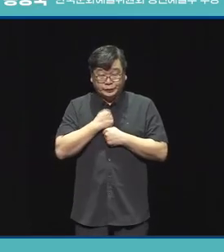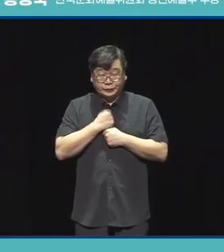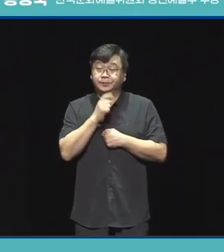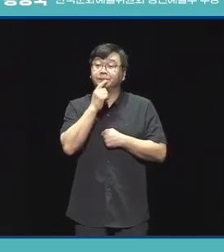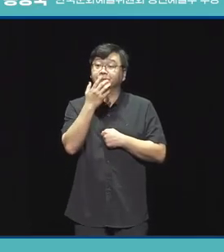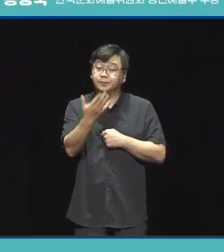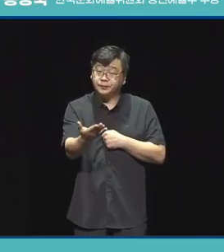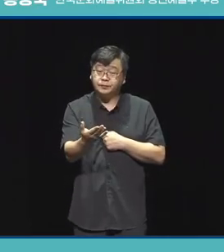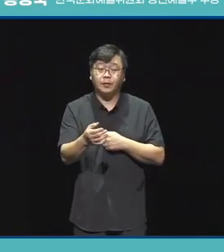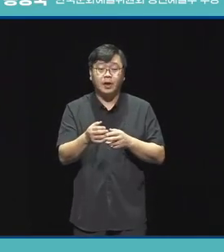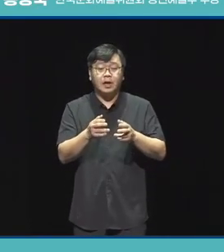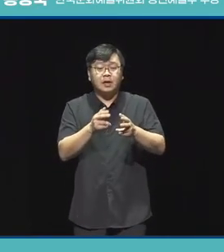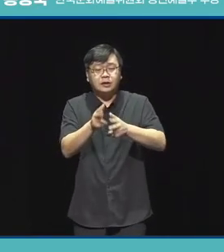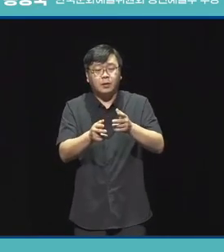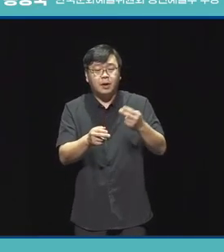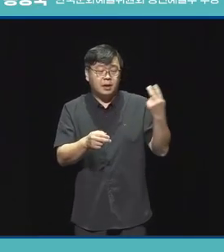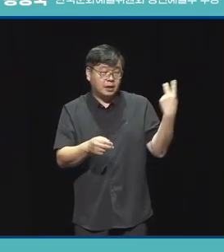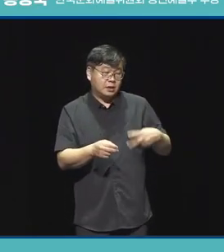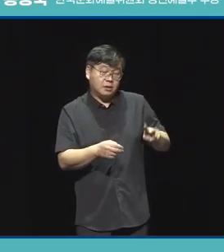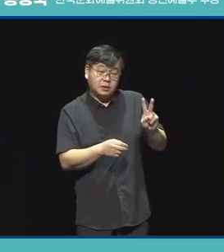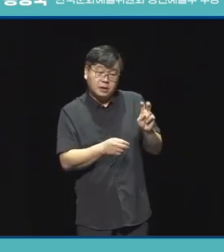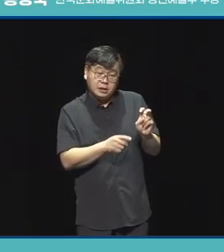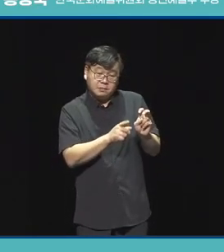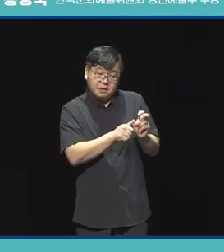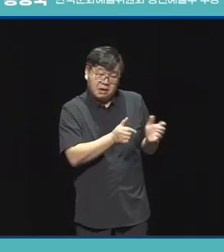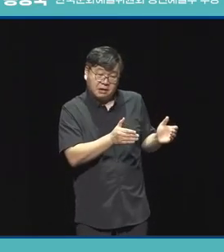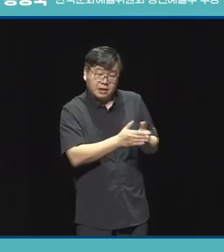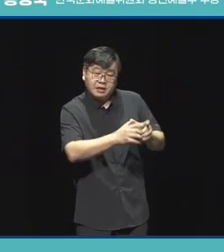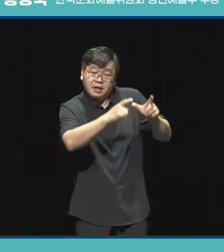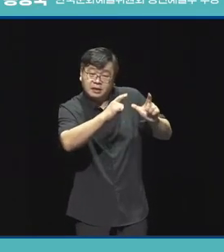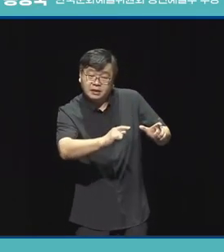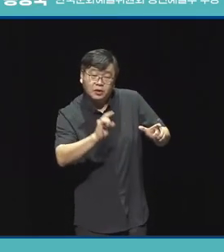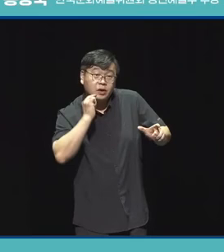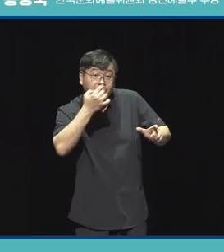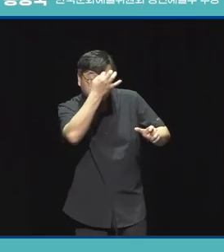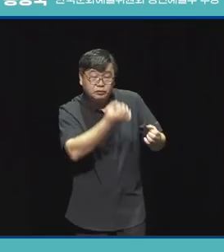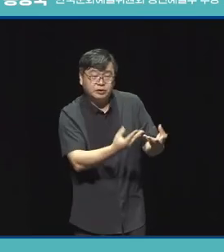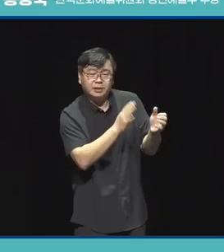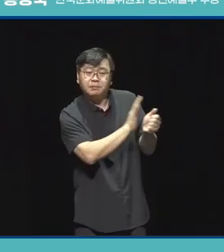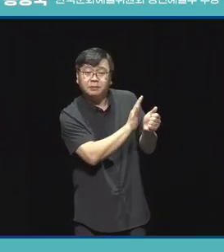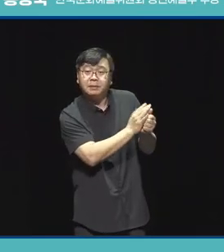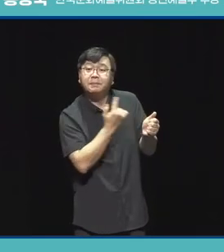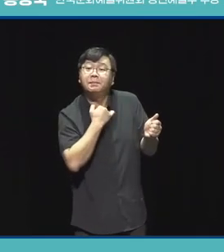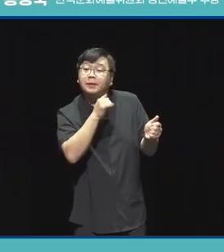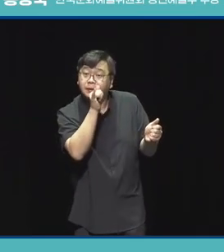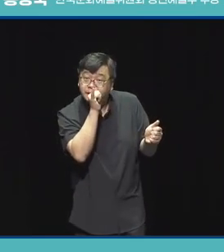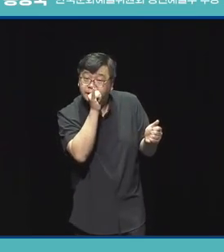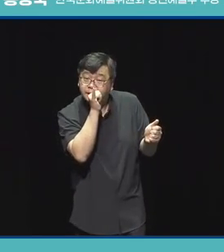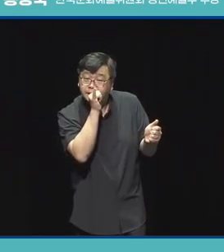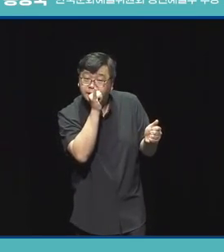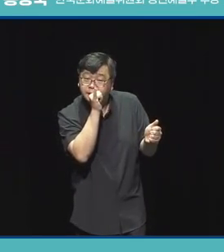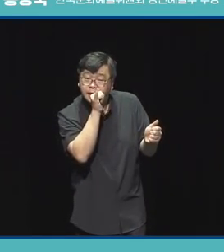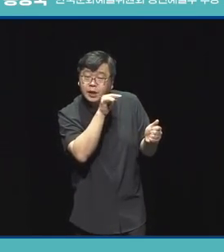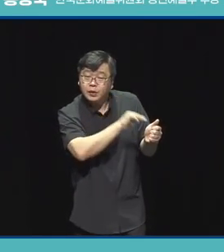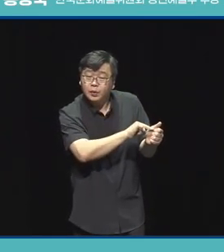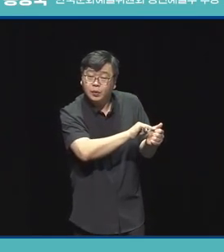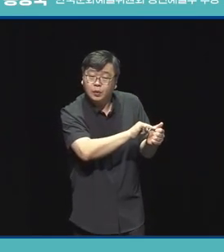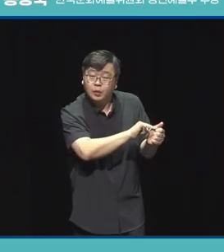해당 사업 저희가 2020년도까지 지역대표 공연예술제를 예술위원회에서 지원을 했었는데요이 사업들이